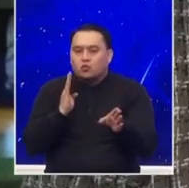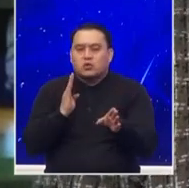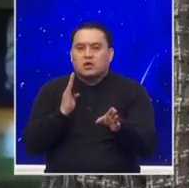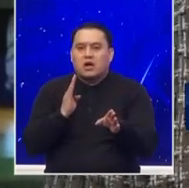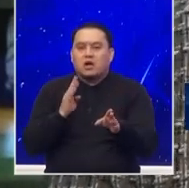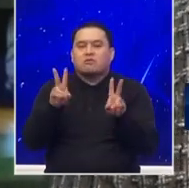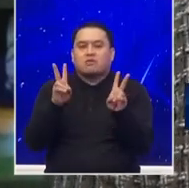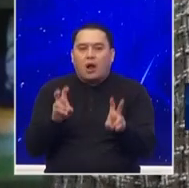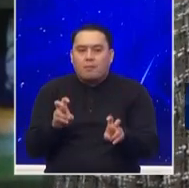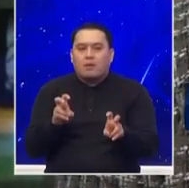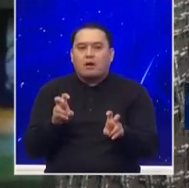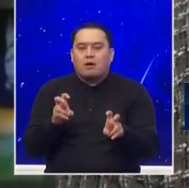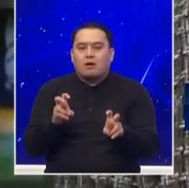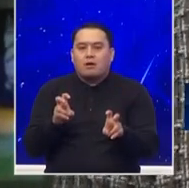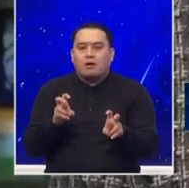и